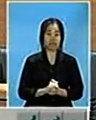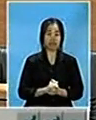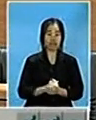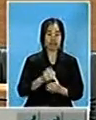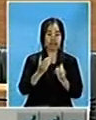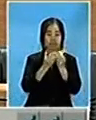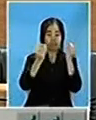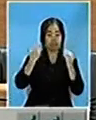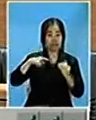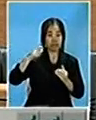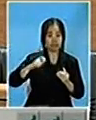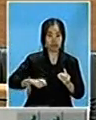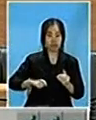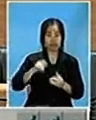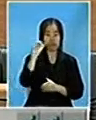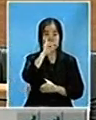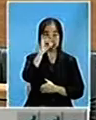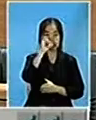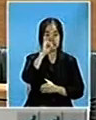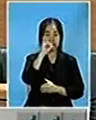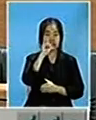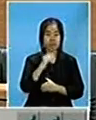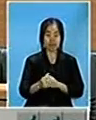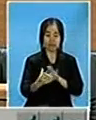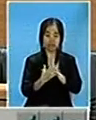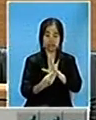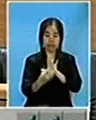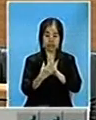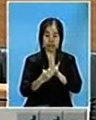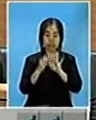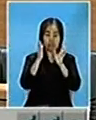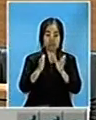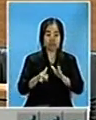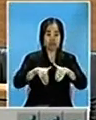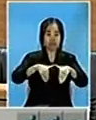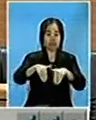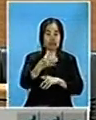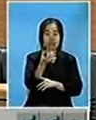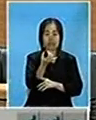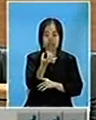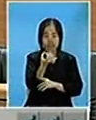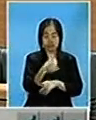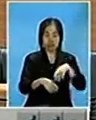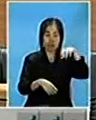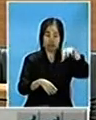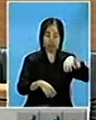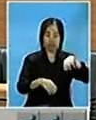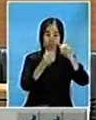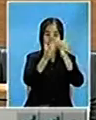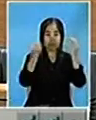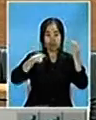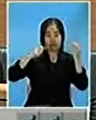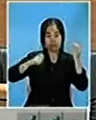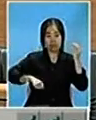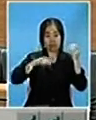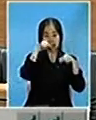ความเข้าใจกับประชาชนเลยถึงบริบทของสังคมการเมืองไทยวันนี้ว่าเกี่ยวข้